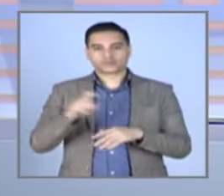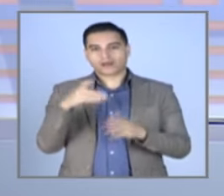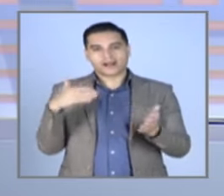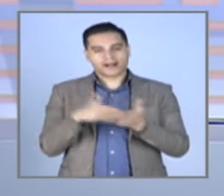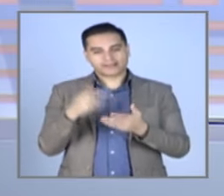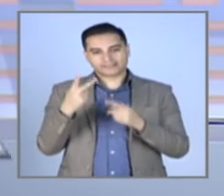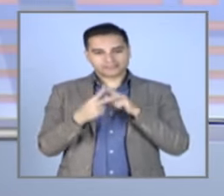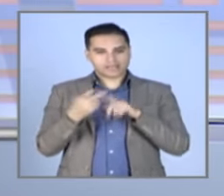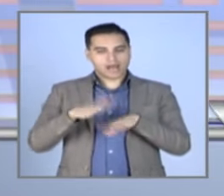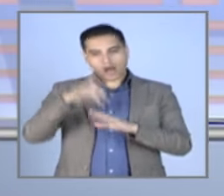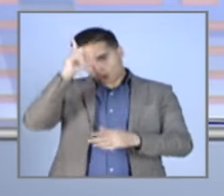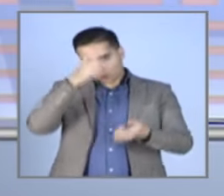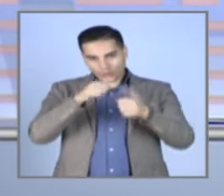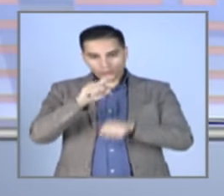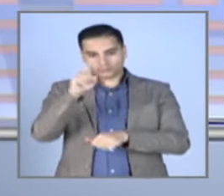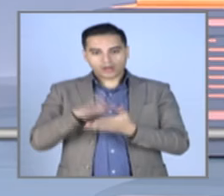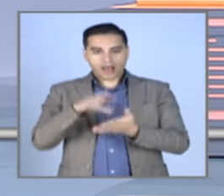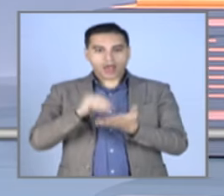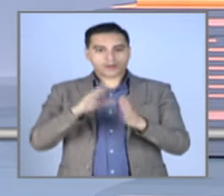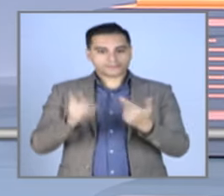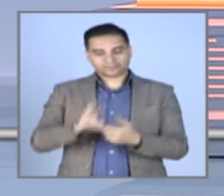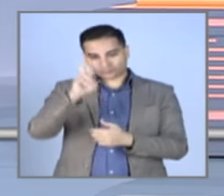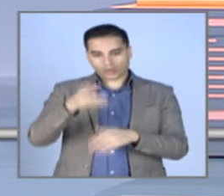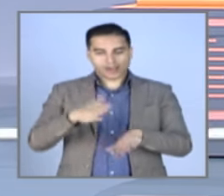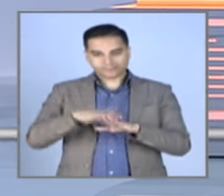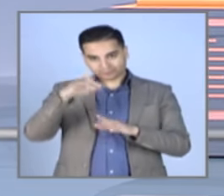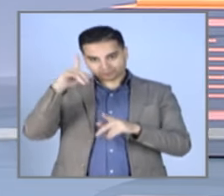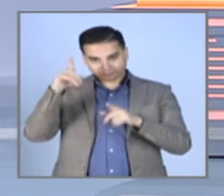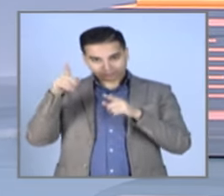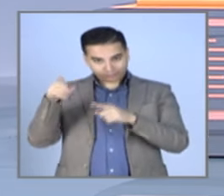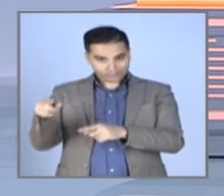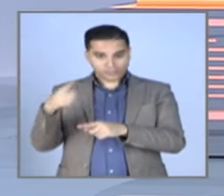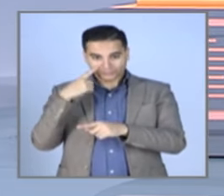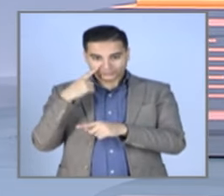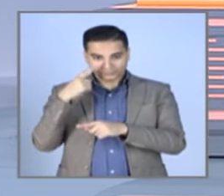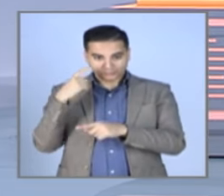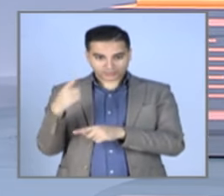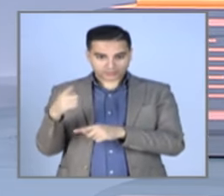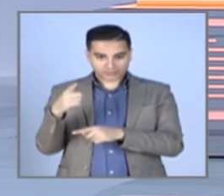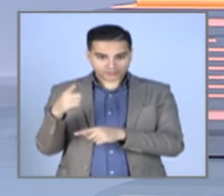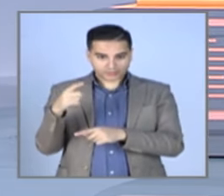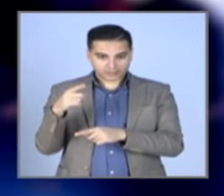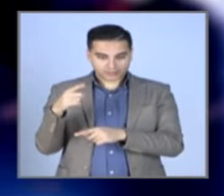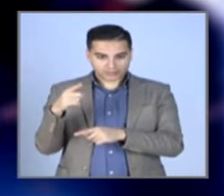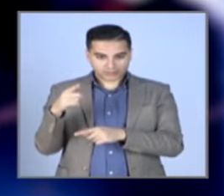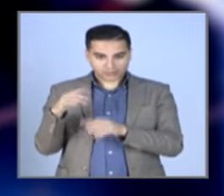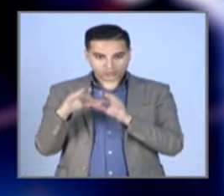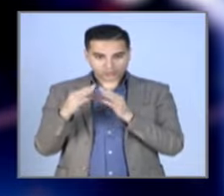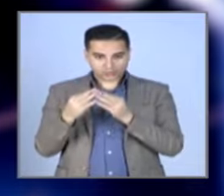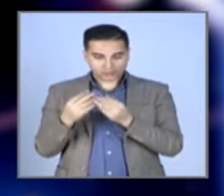في الفقره في العلوم، واول سؤال لعيلة البسيوني، وحان معاد الجوكر.